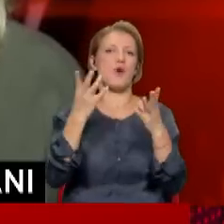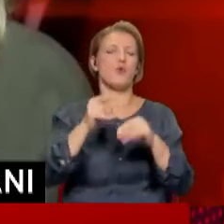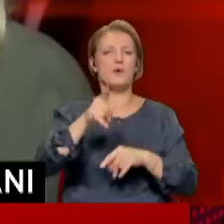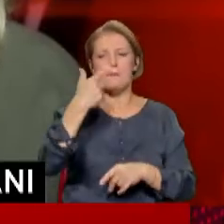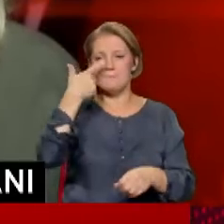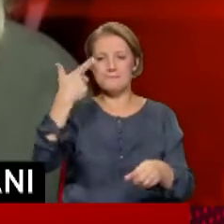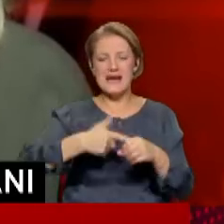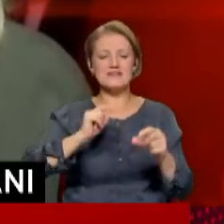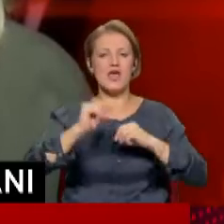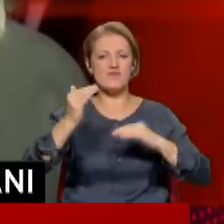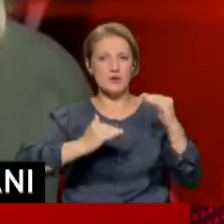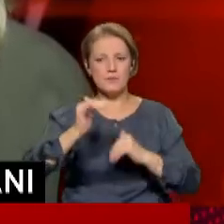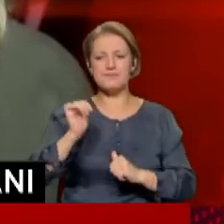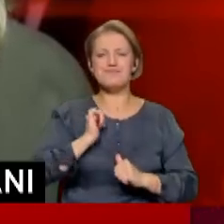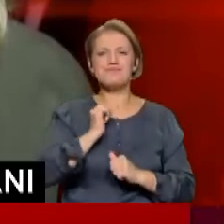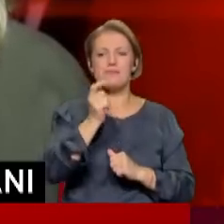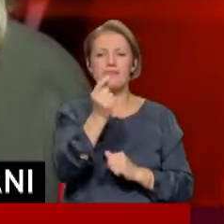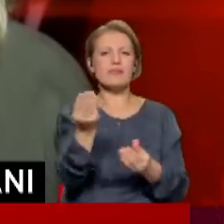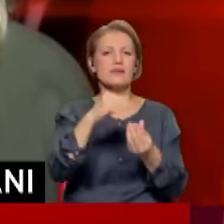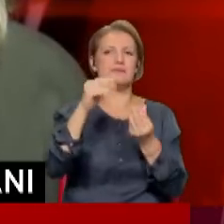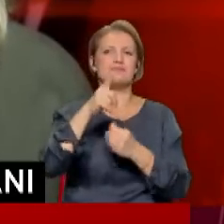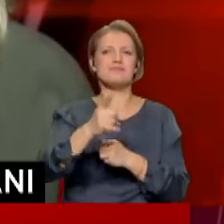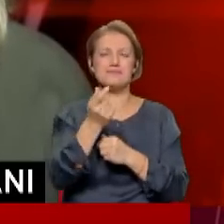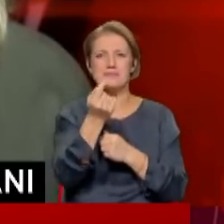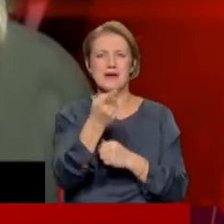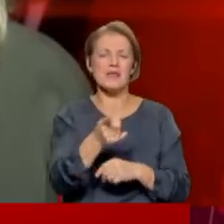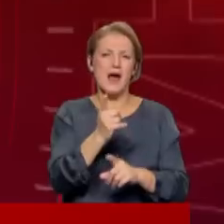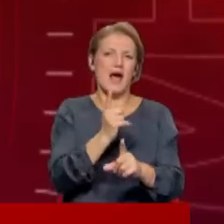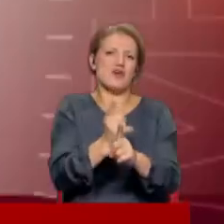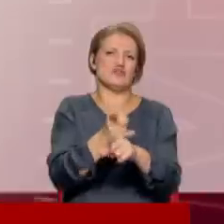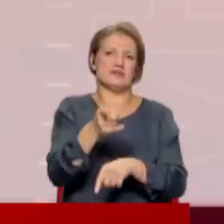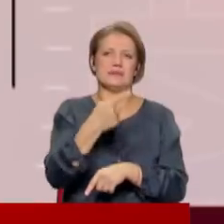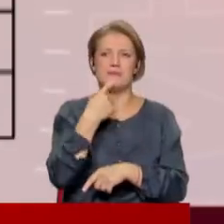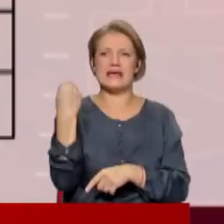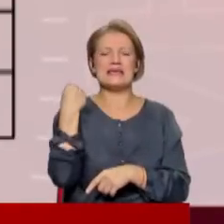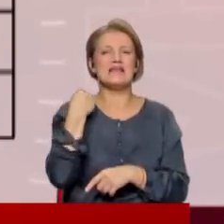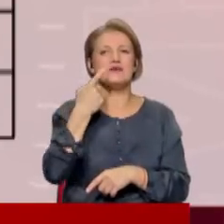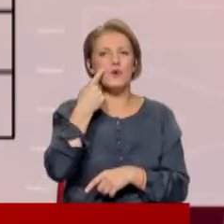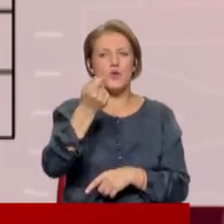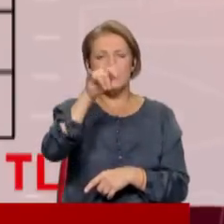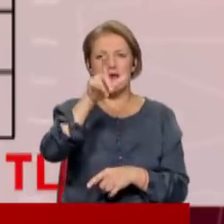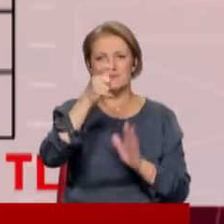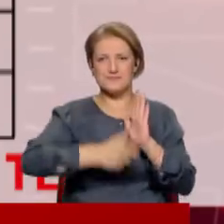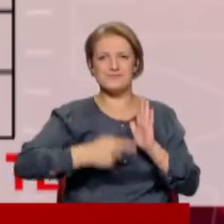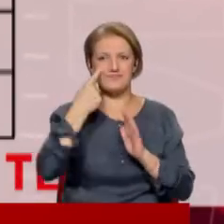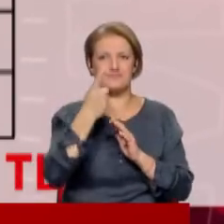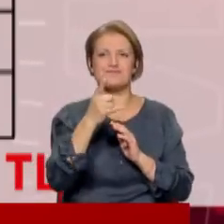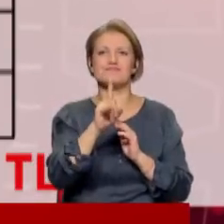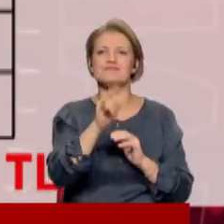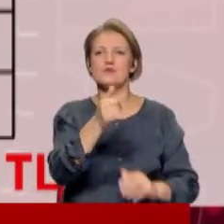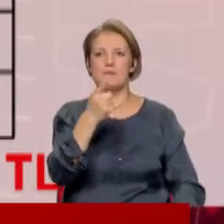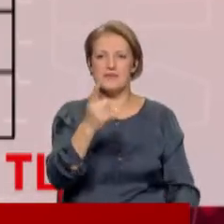işte akaryakıt, enflasyon, asgari ücrette yapılan artışların bir miktar karşılığı diyelim. Yeni tarifeye göre 1-3 kilometre arası